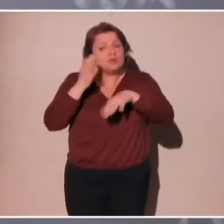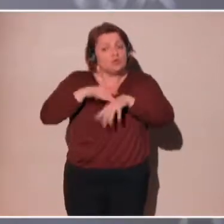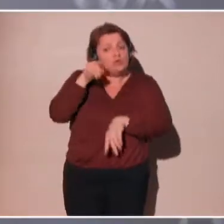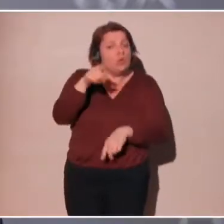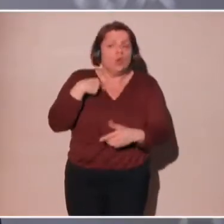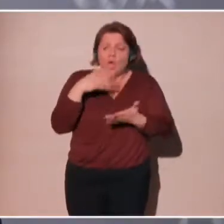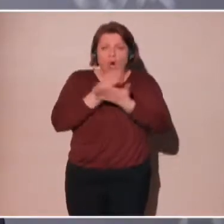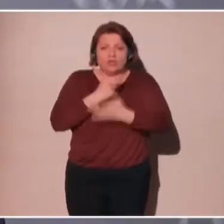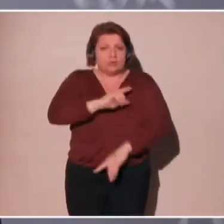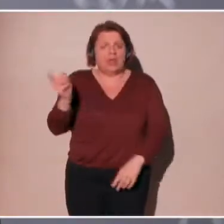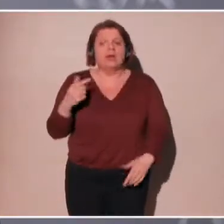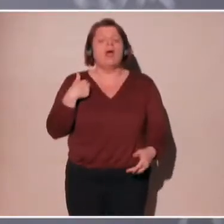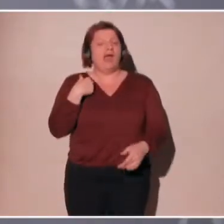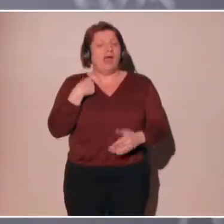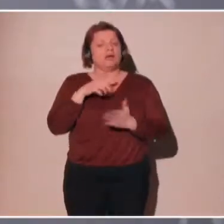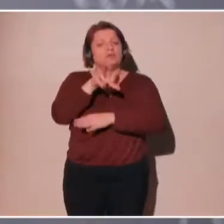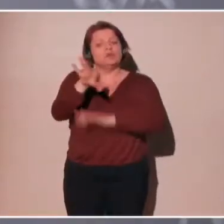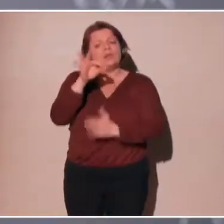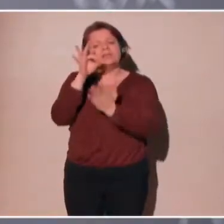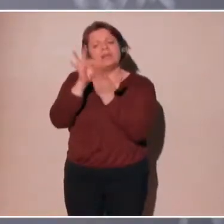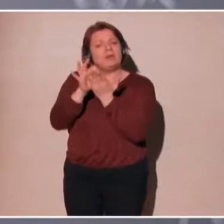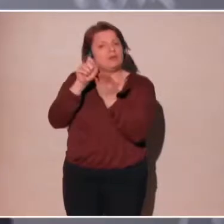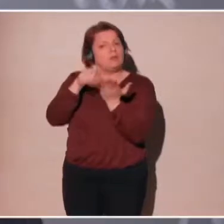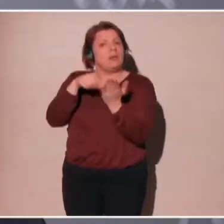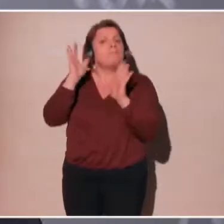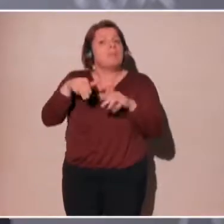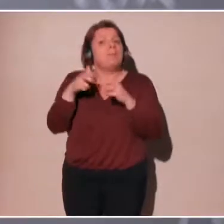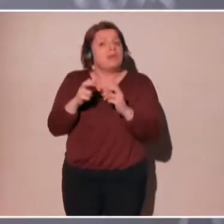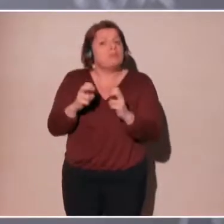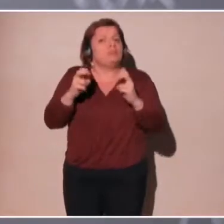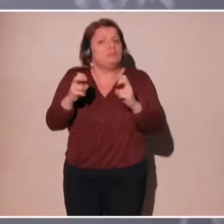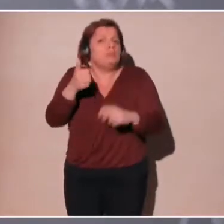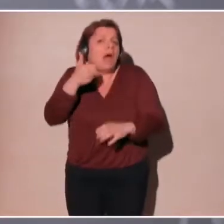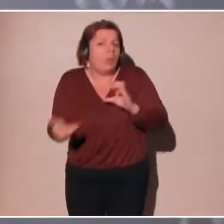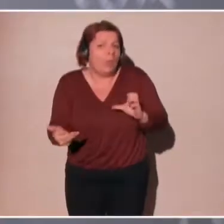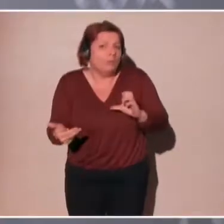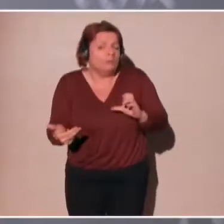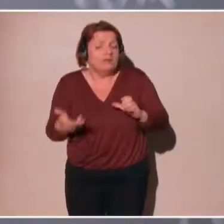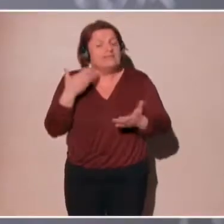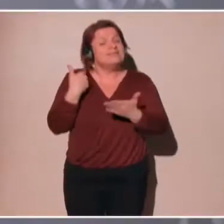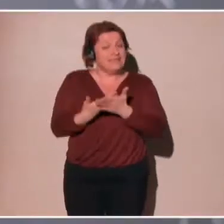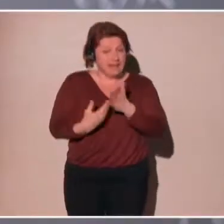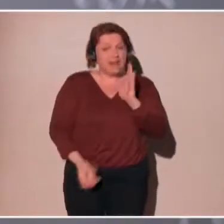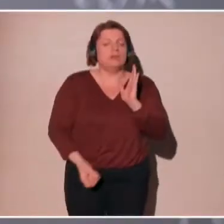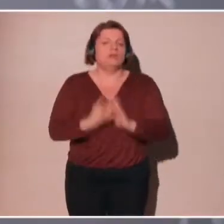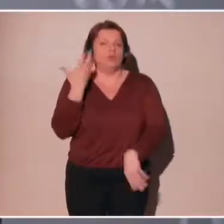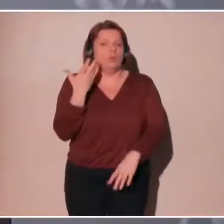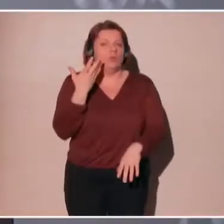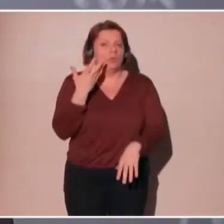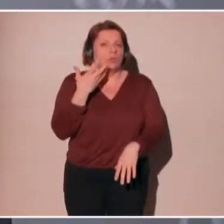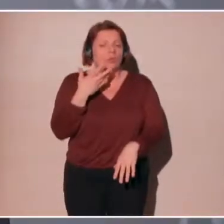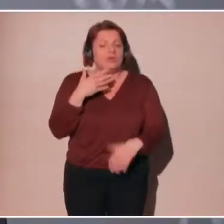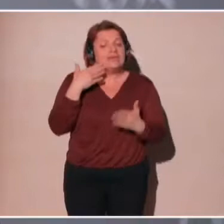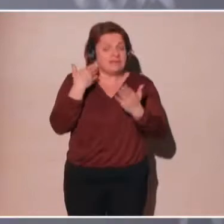chances que je choisisse cette application-là, même si elle me dit que la course va coûter 1 € de plus. Ça va être nouveau. Et ça va en partie être permis